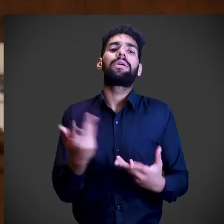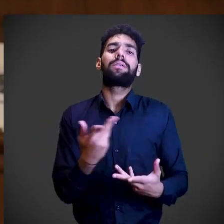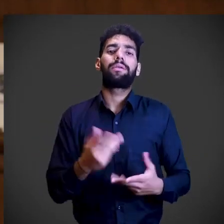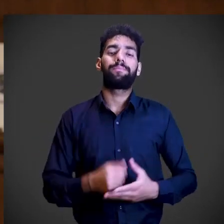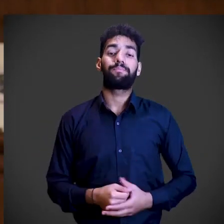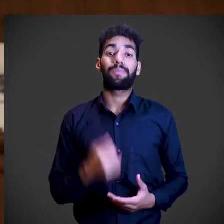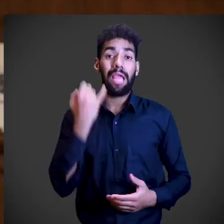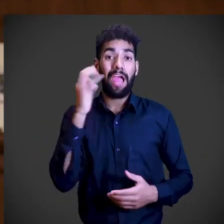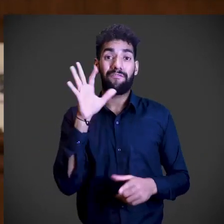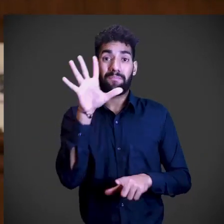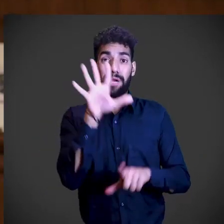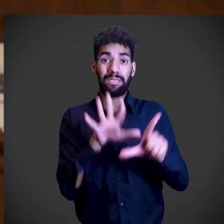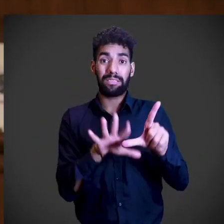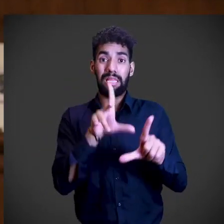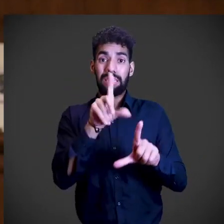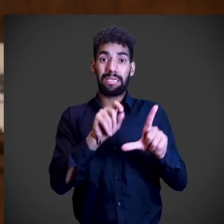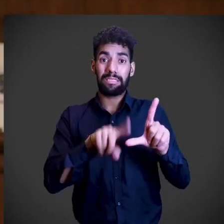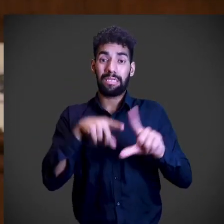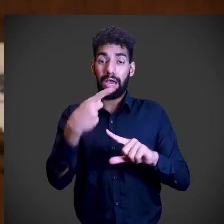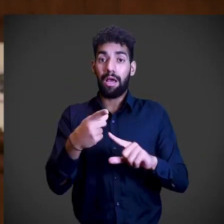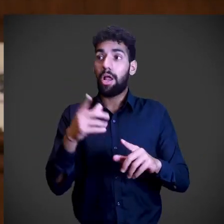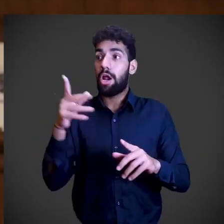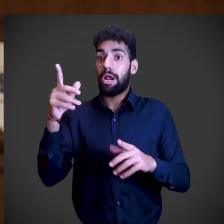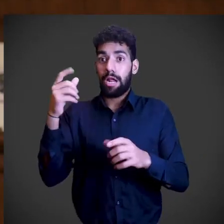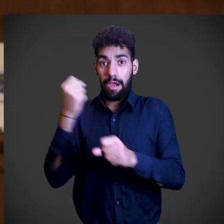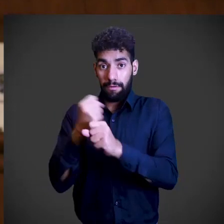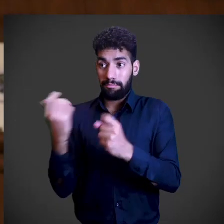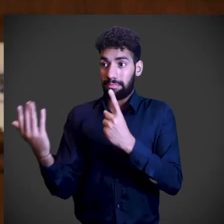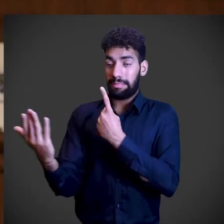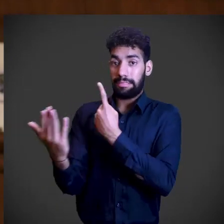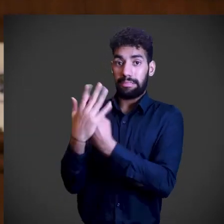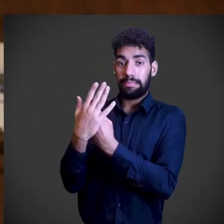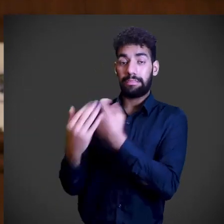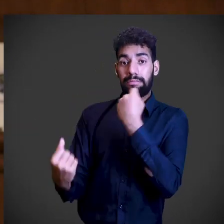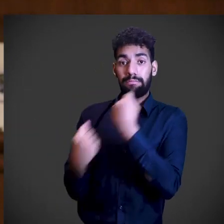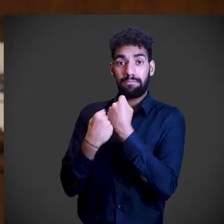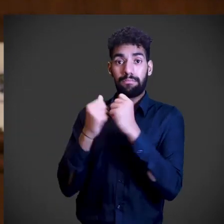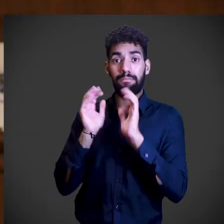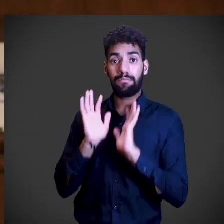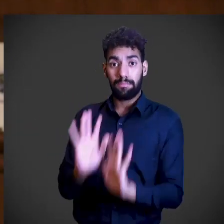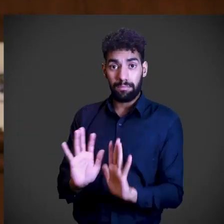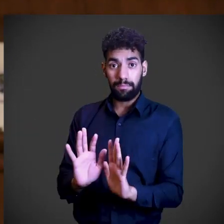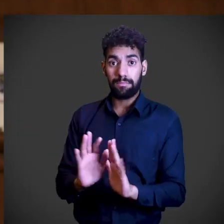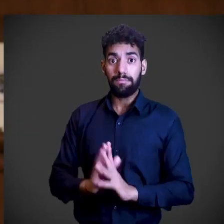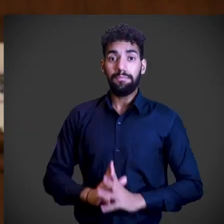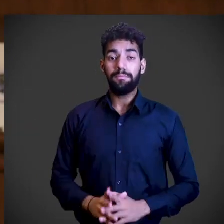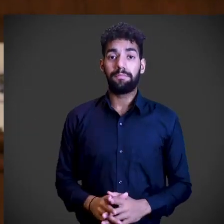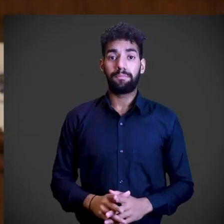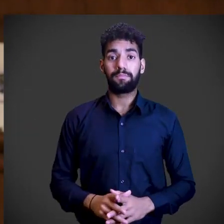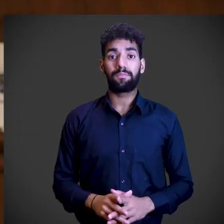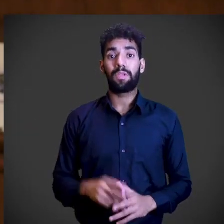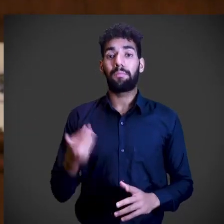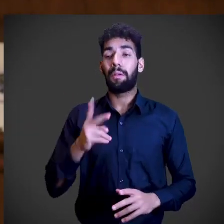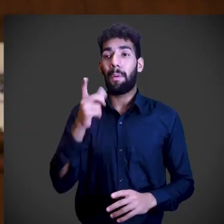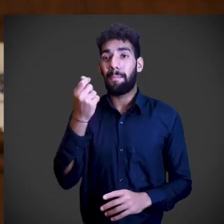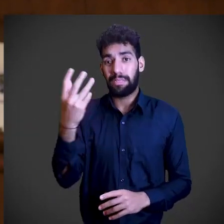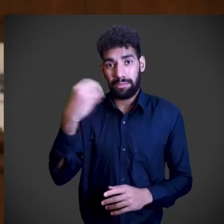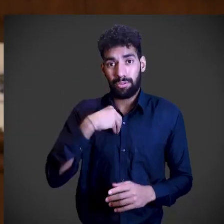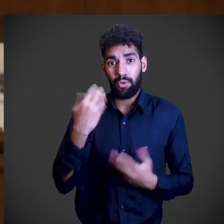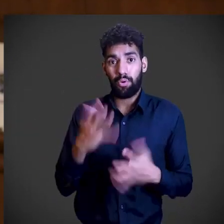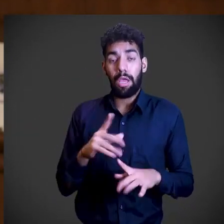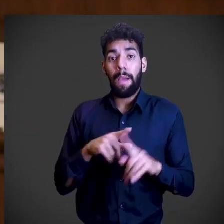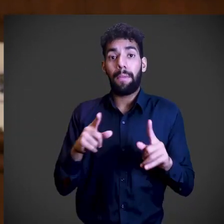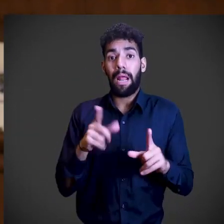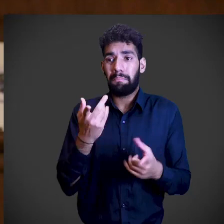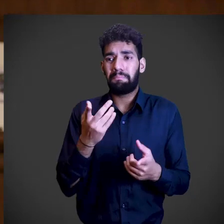5 साल या 10 साल की प्रोटेक्शन दी, जिस तरह हमने अपनी ऑटो इंडस्ट्री को दी कि जी आप 10-20 साल, लेकिन अब 40-50 साल हो